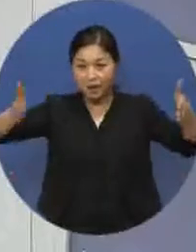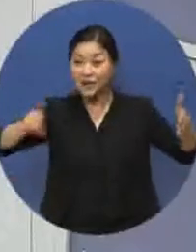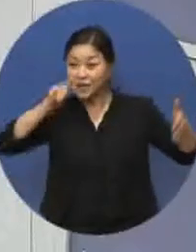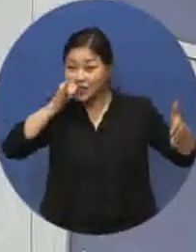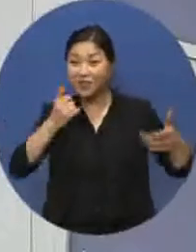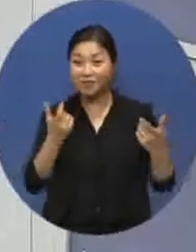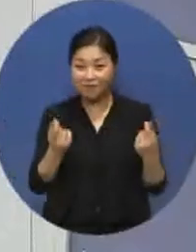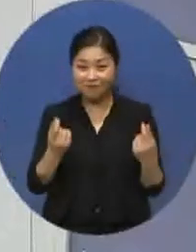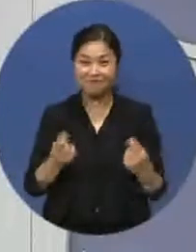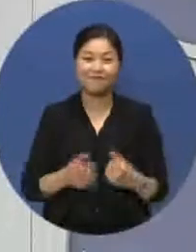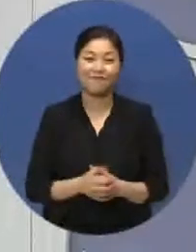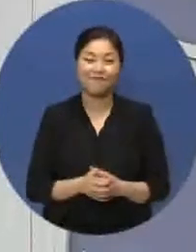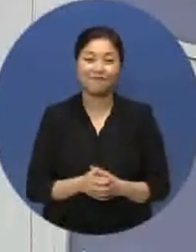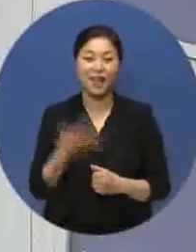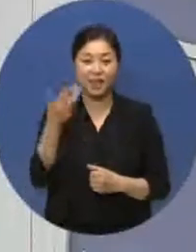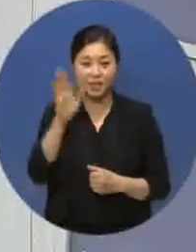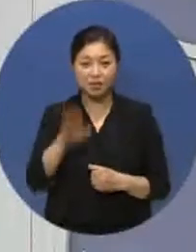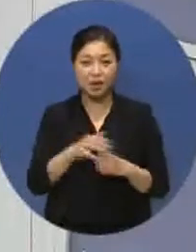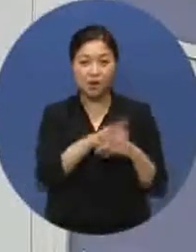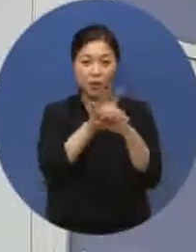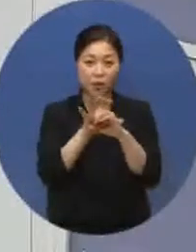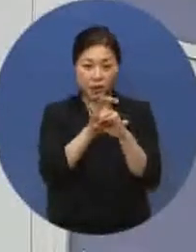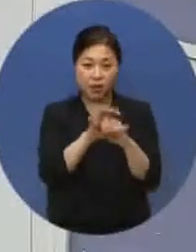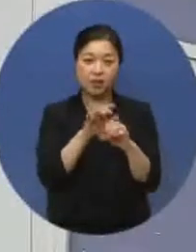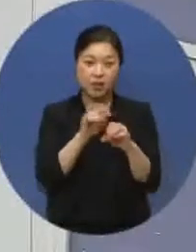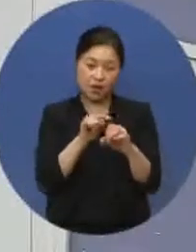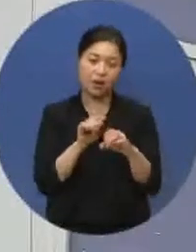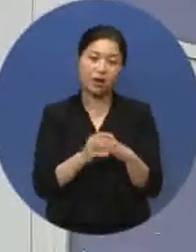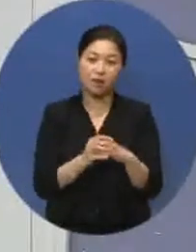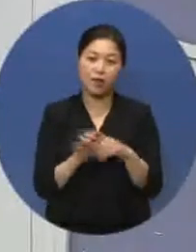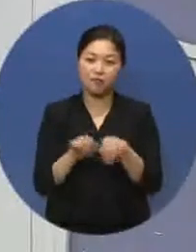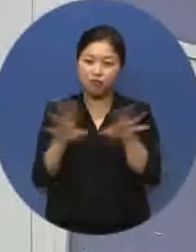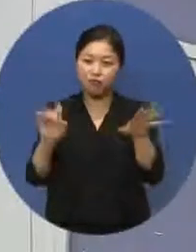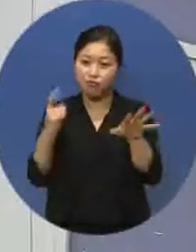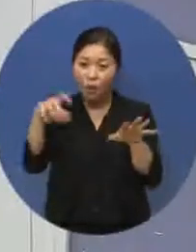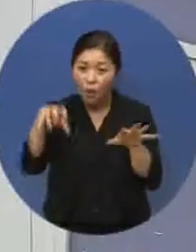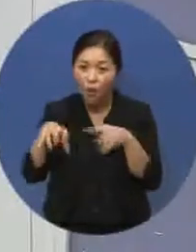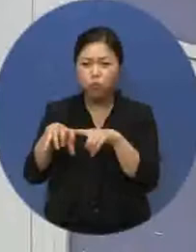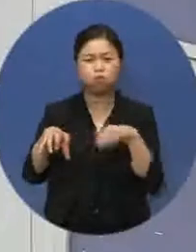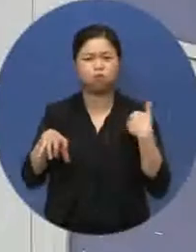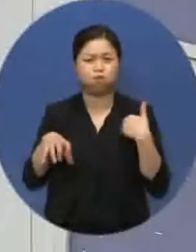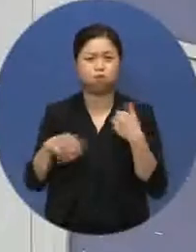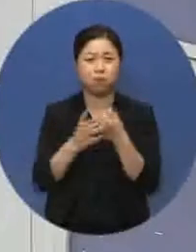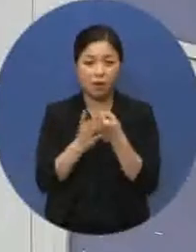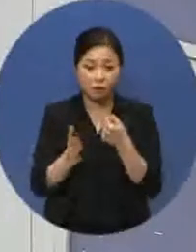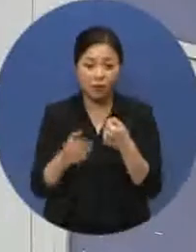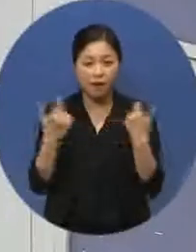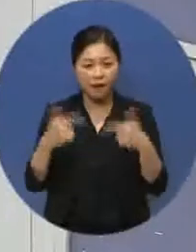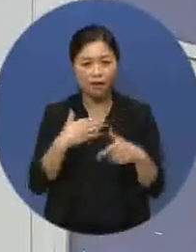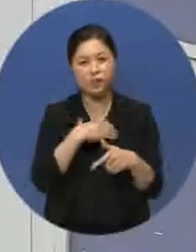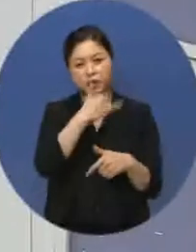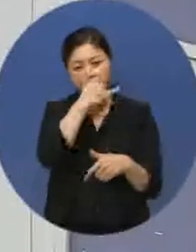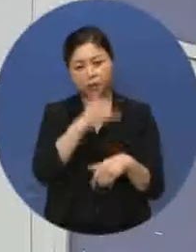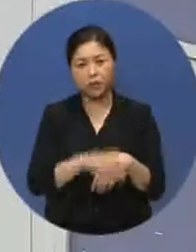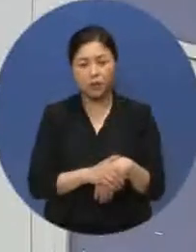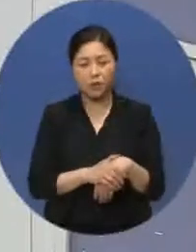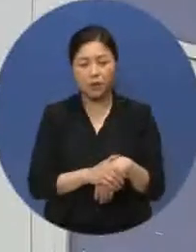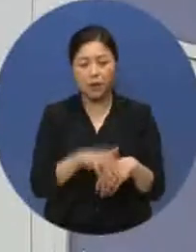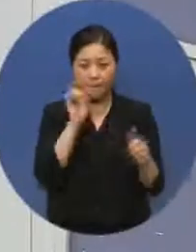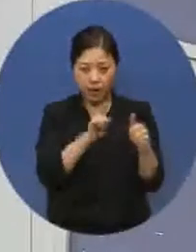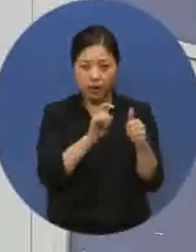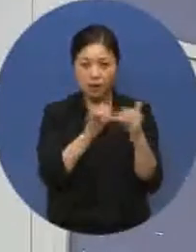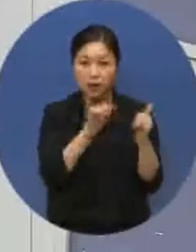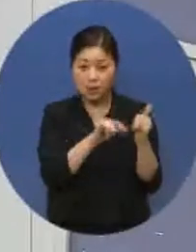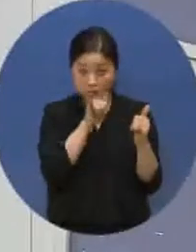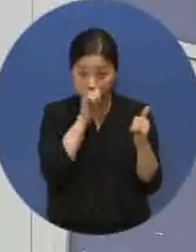하고 있습니다만 사실은 이제 어디서 확산될지 모르기 때문에 항상 위험성이 있고 한 명이라도 확진자가